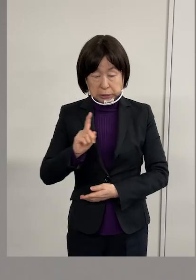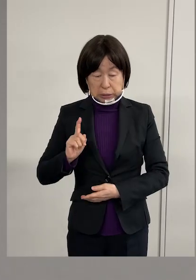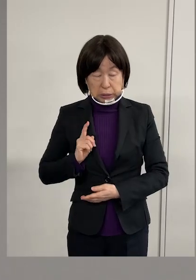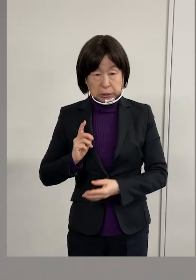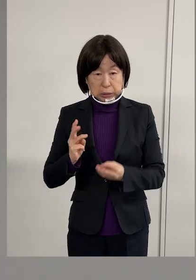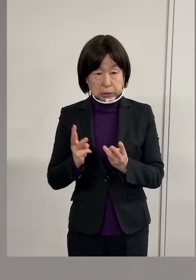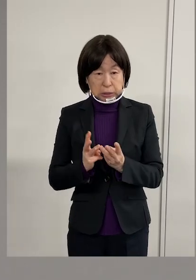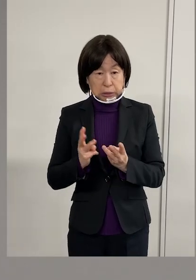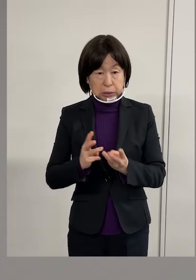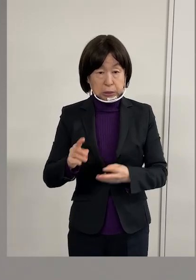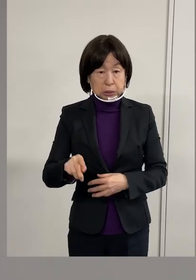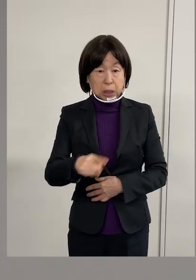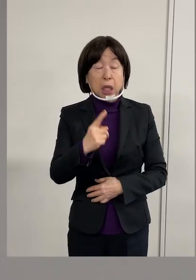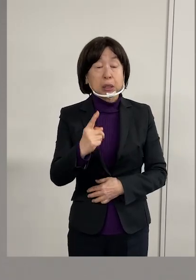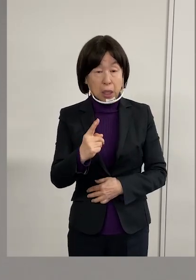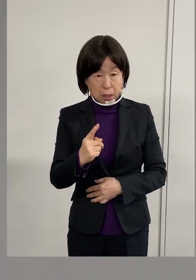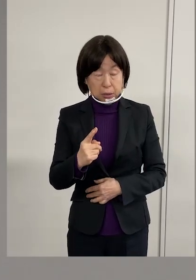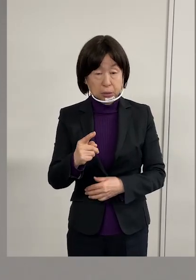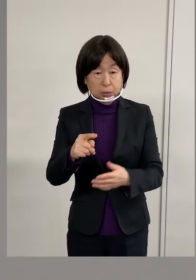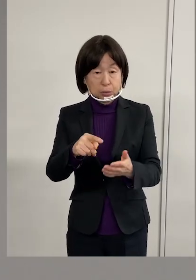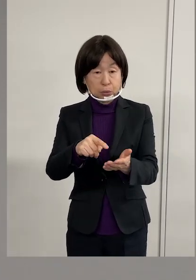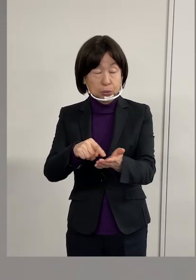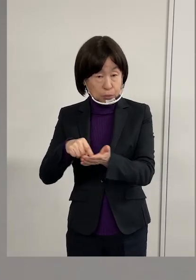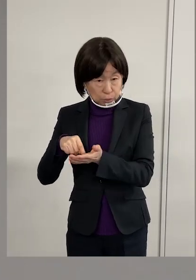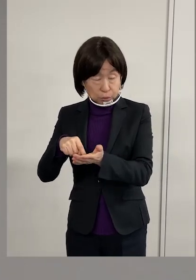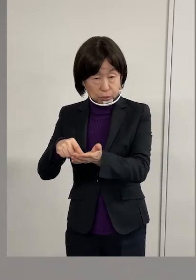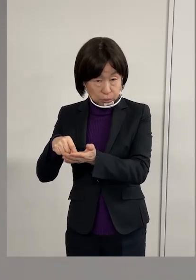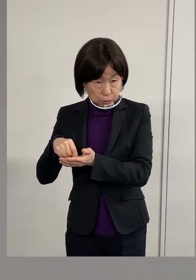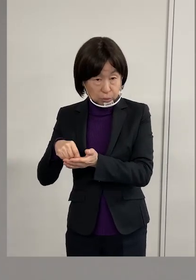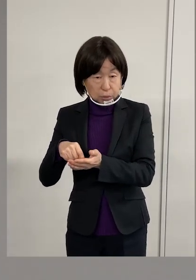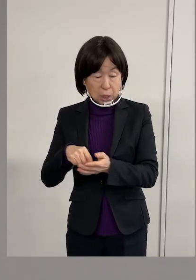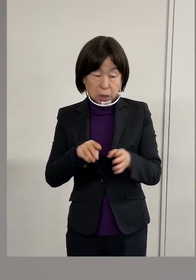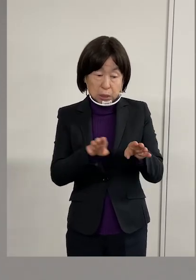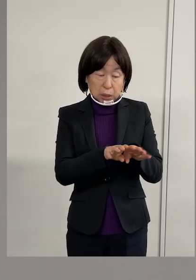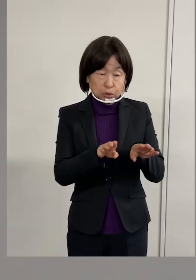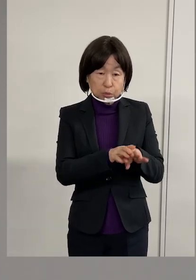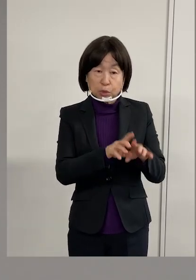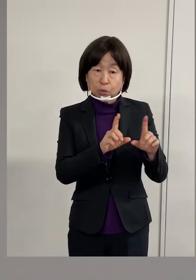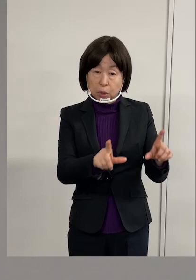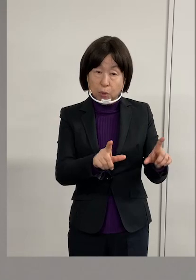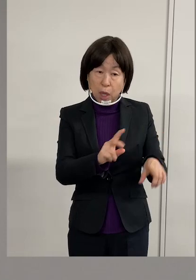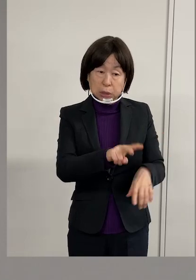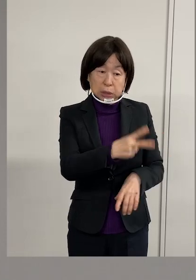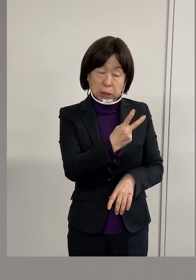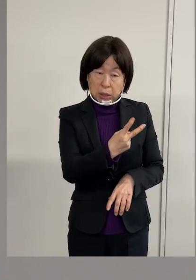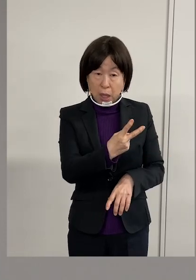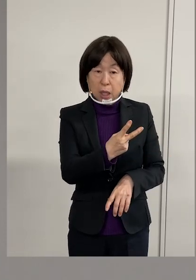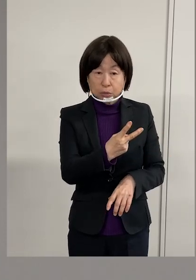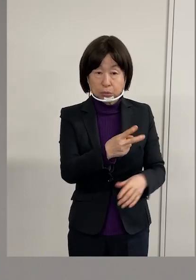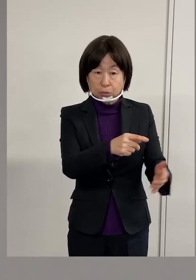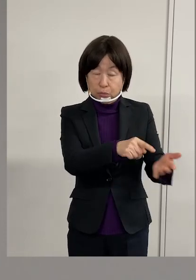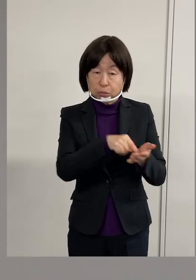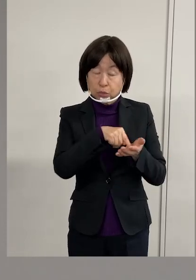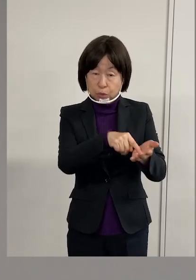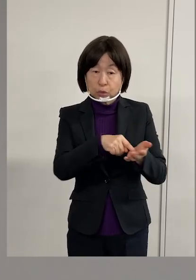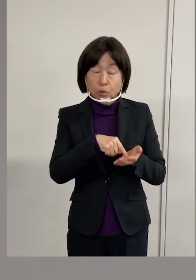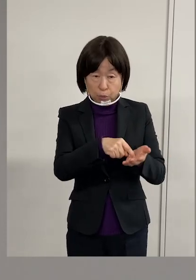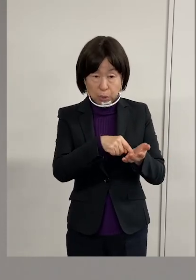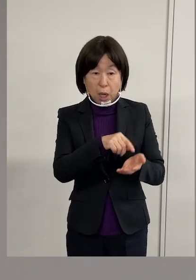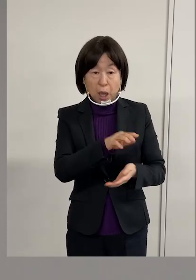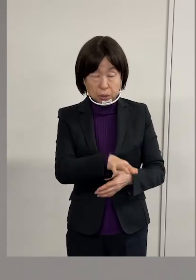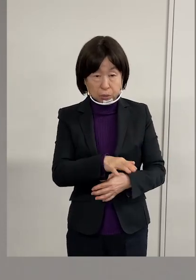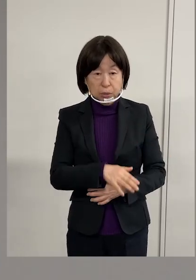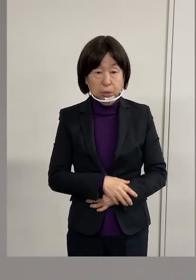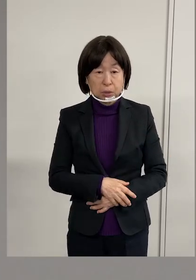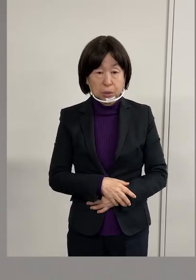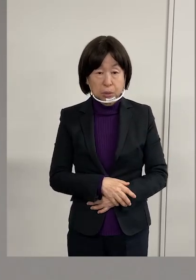休日は200件の受付を行っておりまして、この方々はここで本人確認